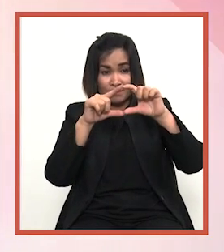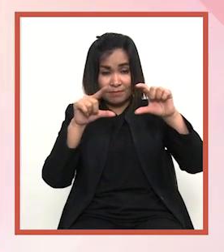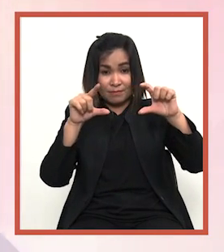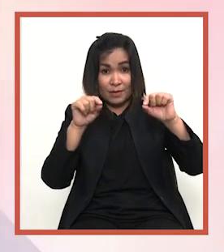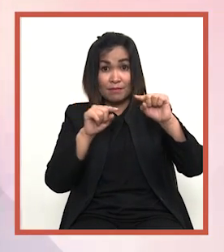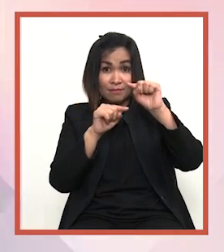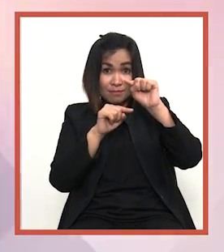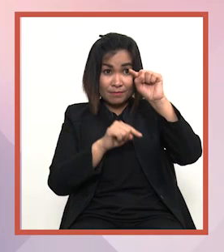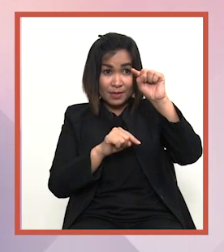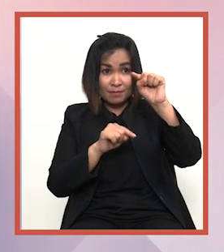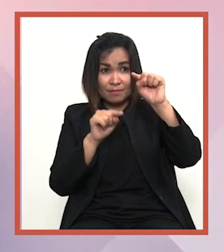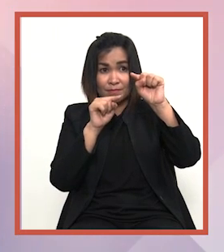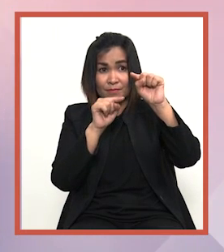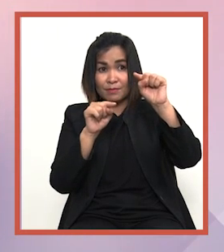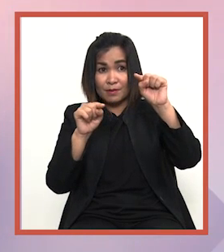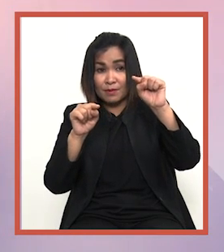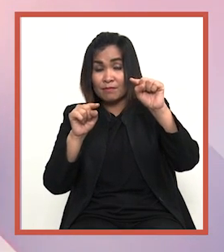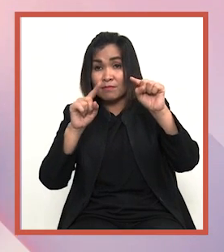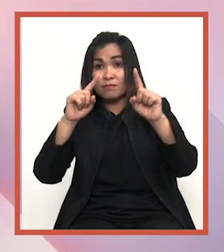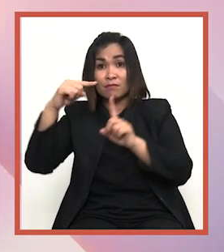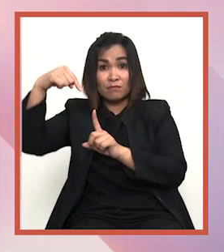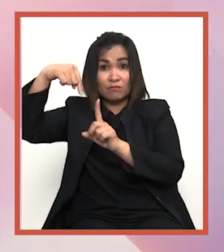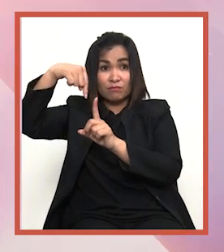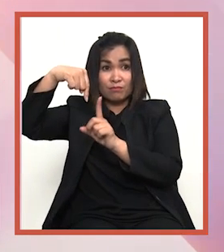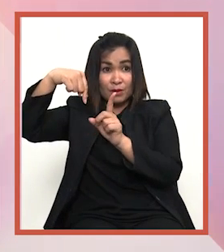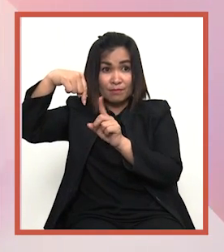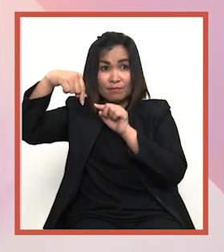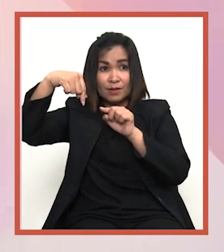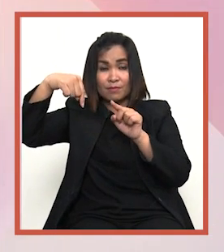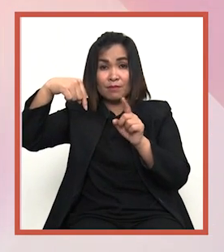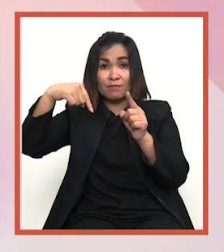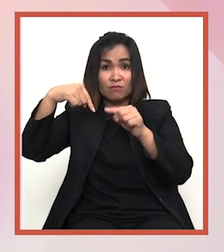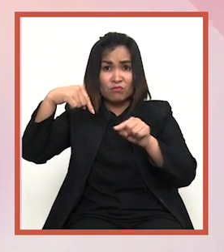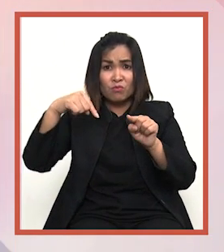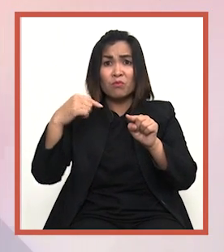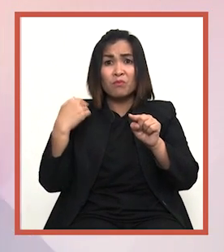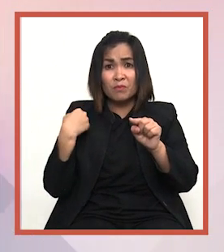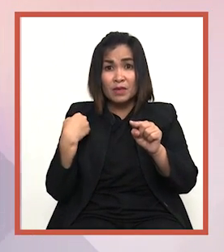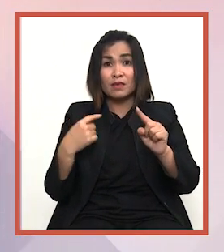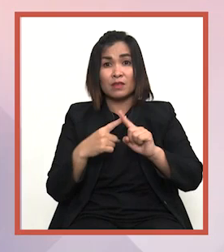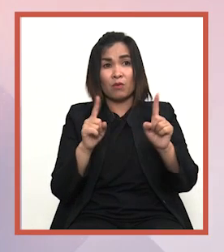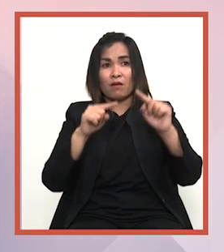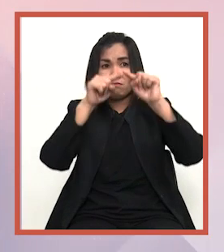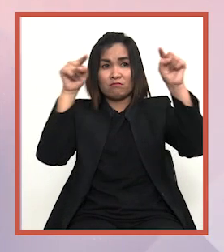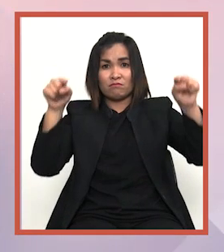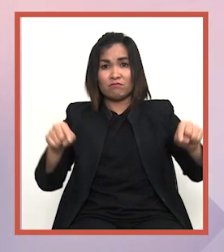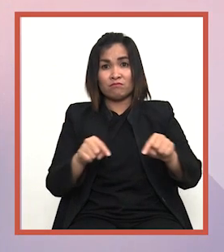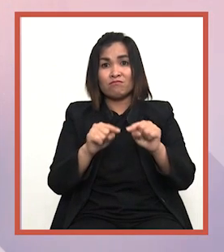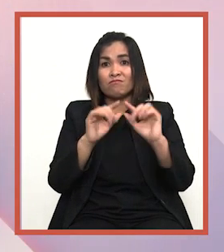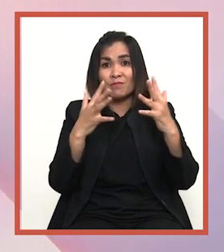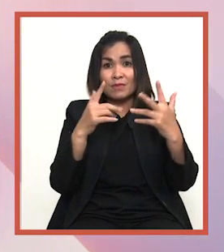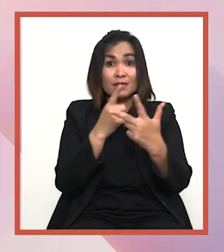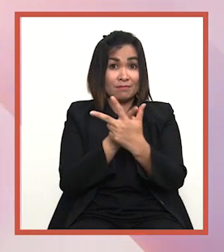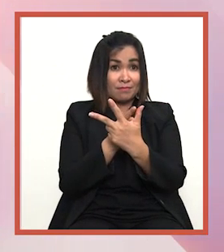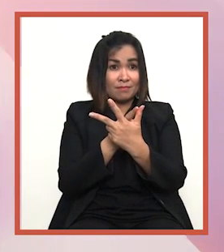ในแบบงานสมบูรณ์จะไม่มีกล่องนะครับใส่อุปกรณ์ครอบอยู่ด้านนอกแล้วจะมีลักษณะเป็นเส้นปะนะครับออกด้านข้างนะ